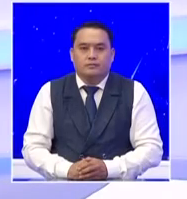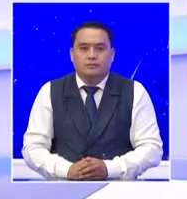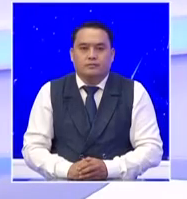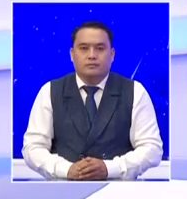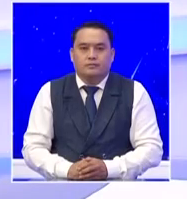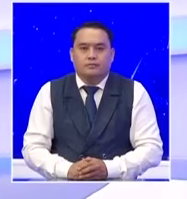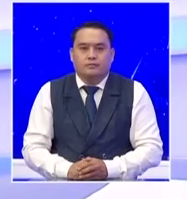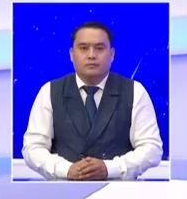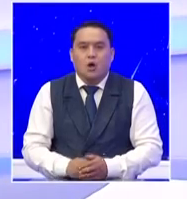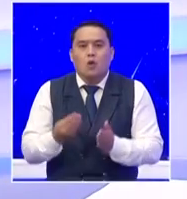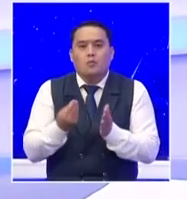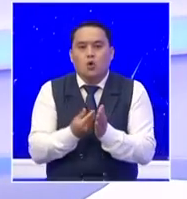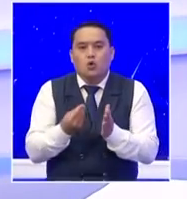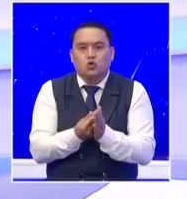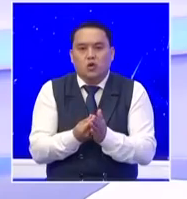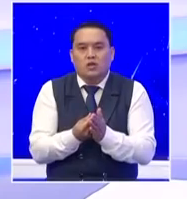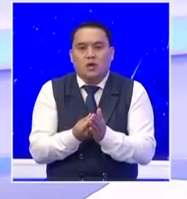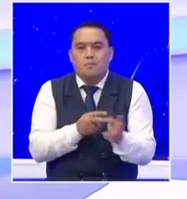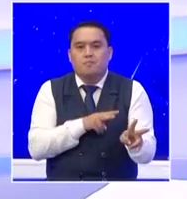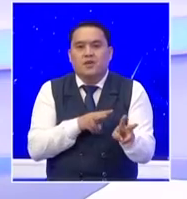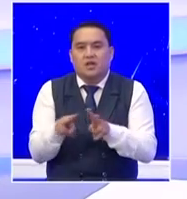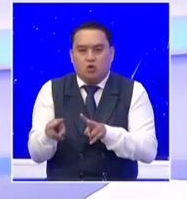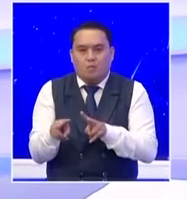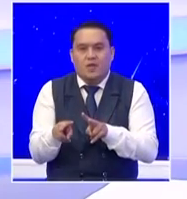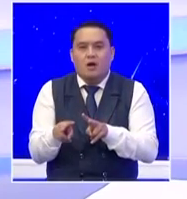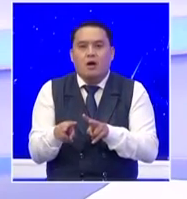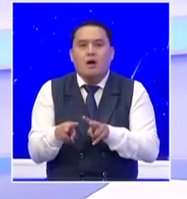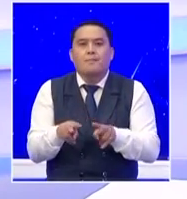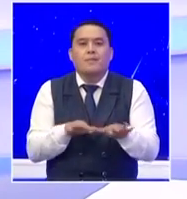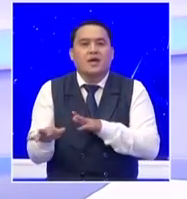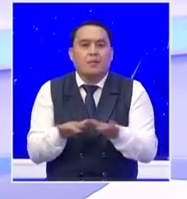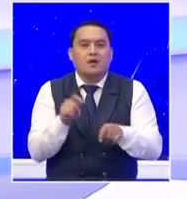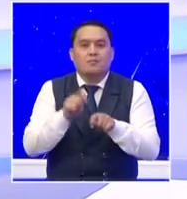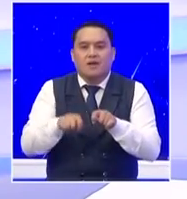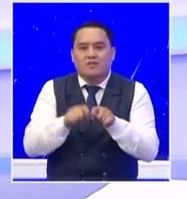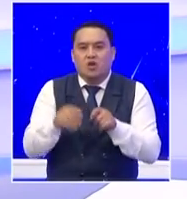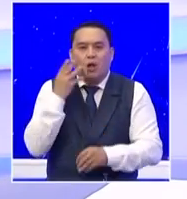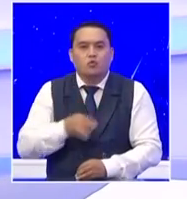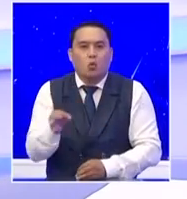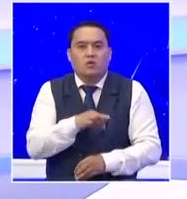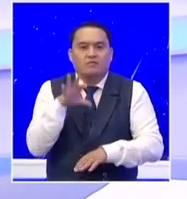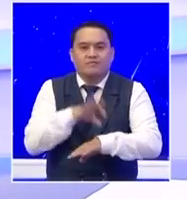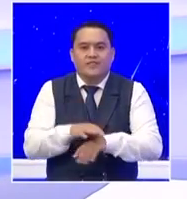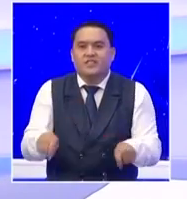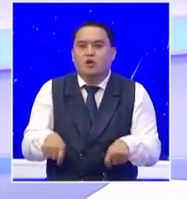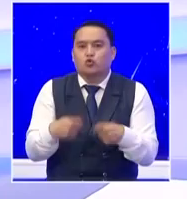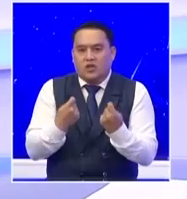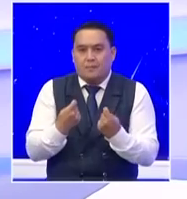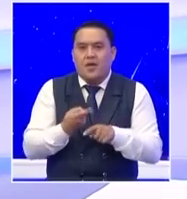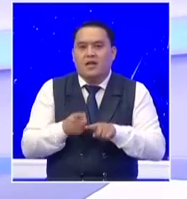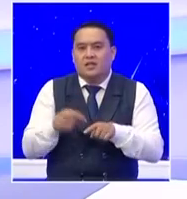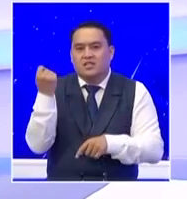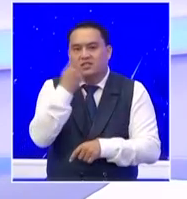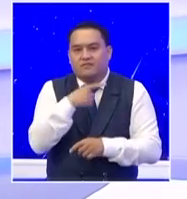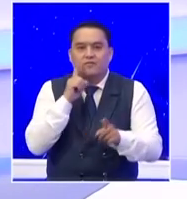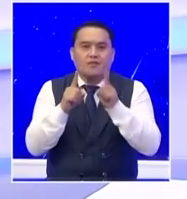Продолжаем выпуск. Бюджетные средства под контролем. В ходе аудиторских мероприятий в Алматинской области выявлен ряд нарушений. Об этом